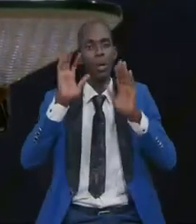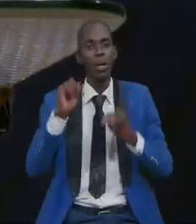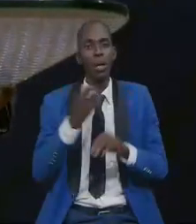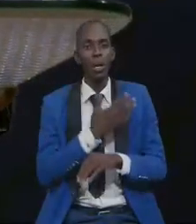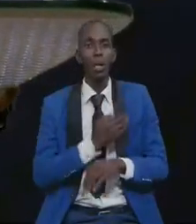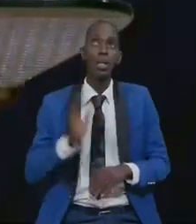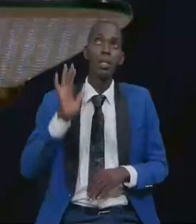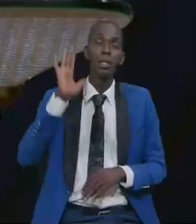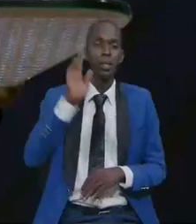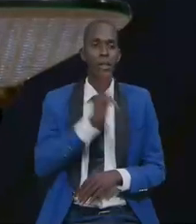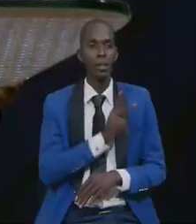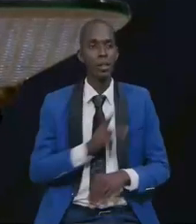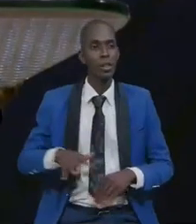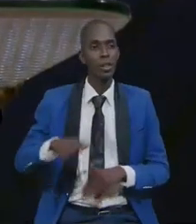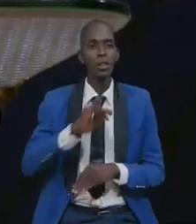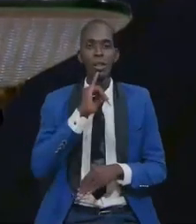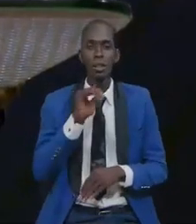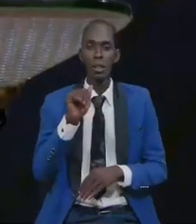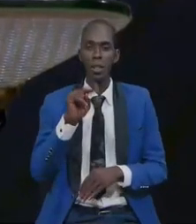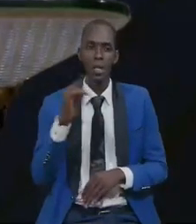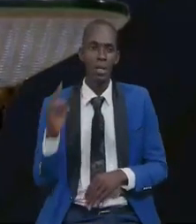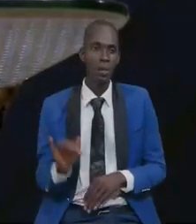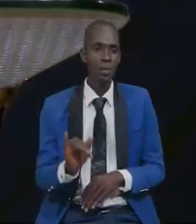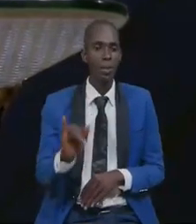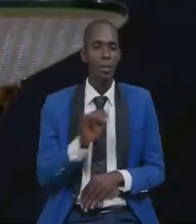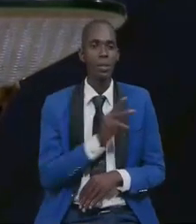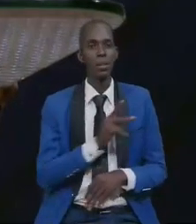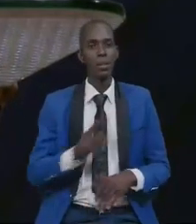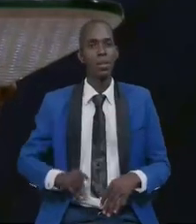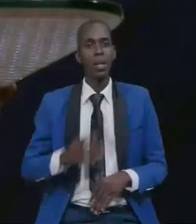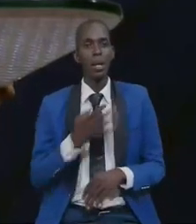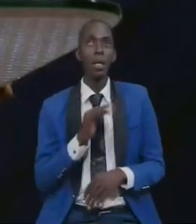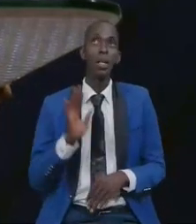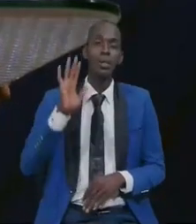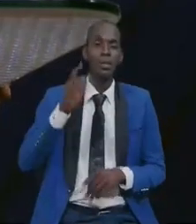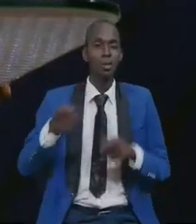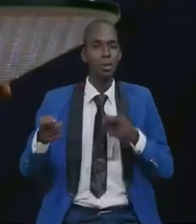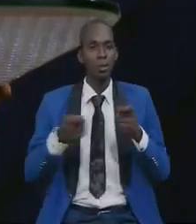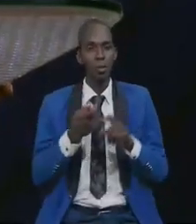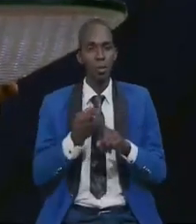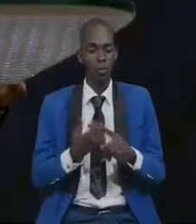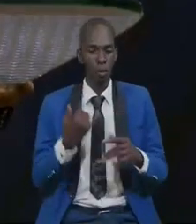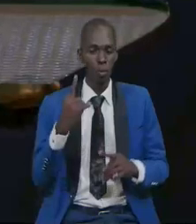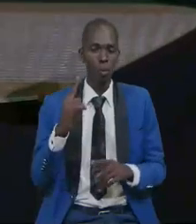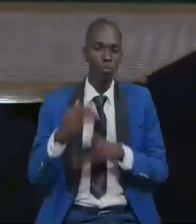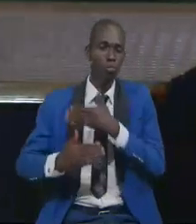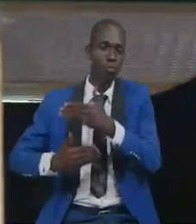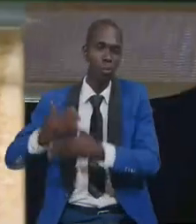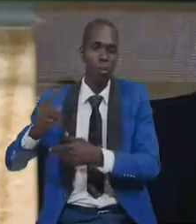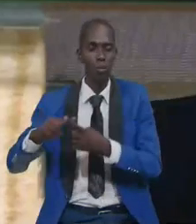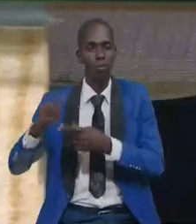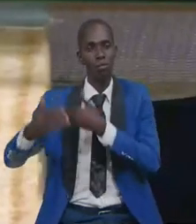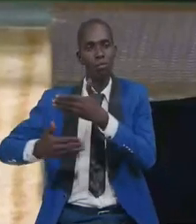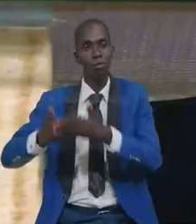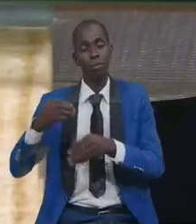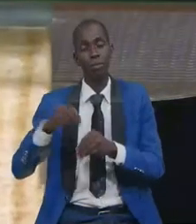éternel et sa domination subsiste de génération en génération. Verset 4.